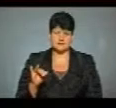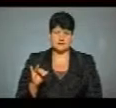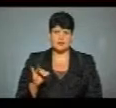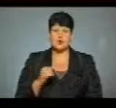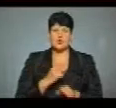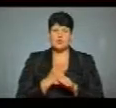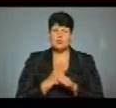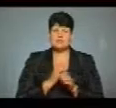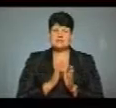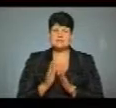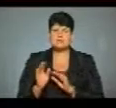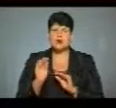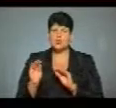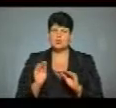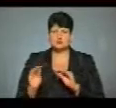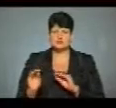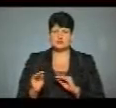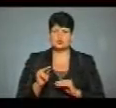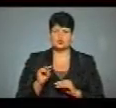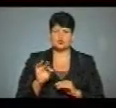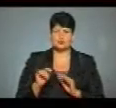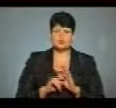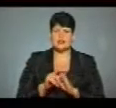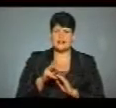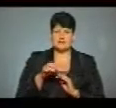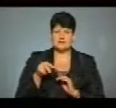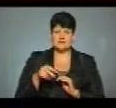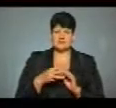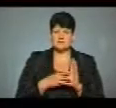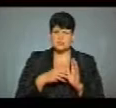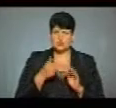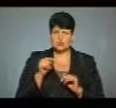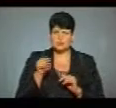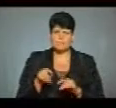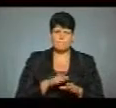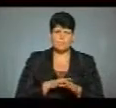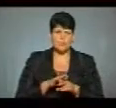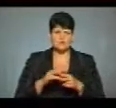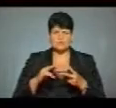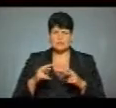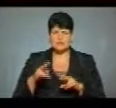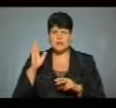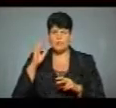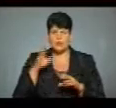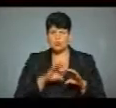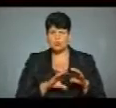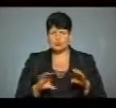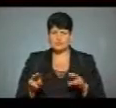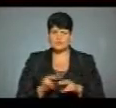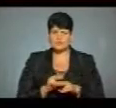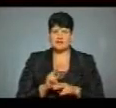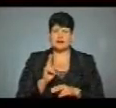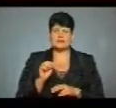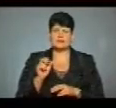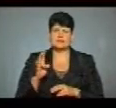з благоустрою на вулиці Чорновола почалися в липні 2018 року. Там повністю замінили водопровід, відремонтували